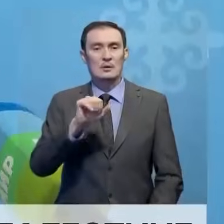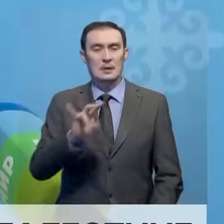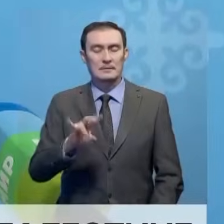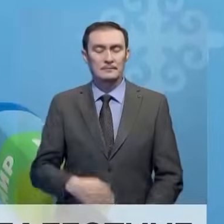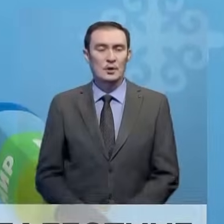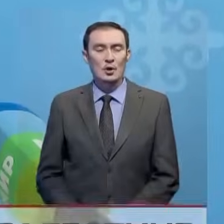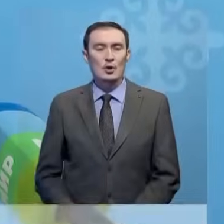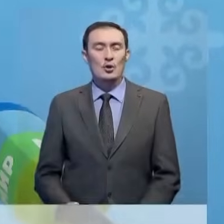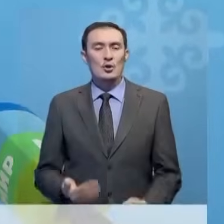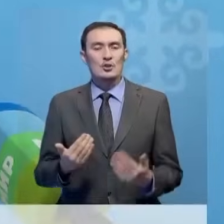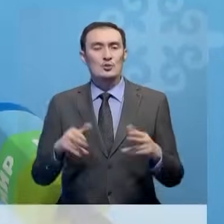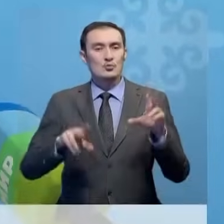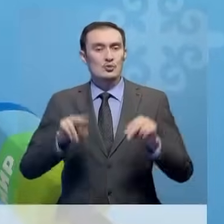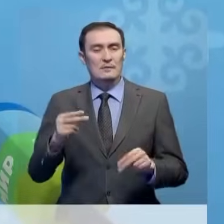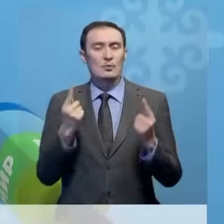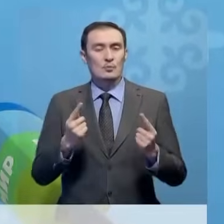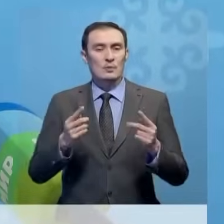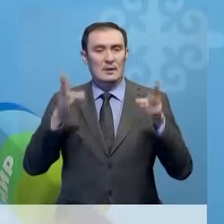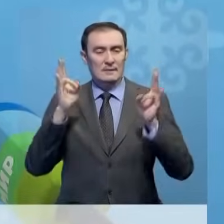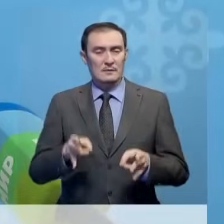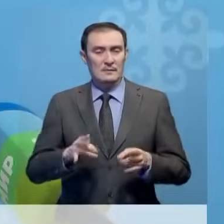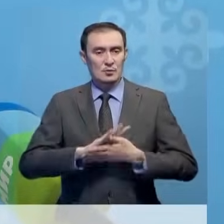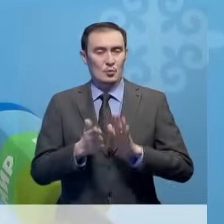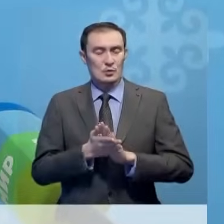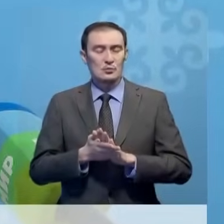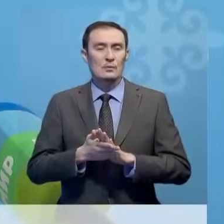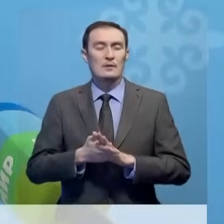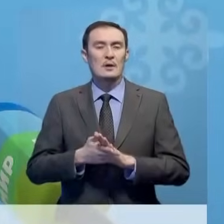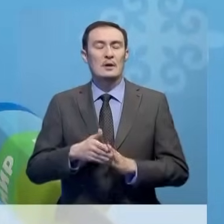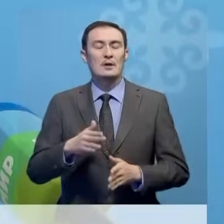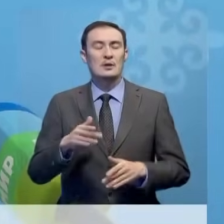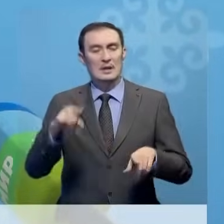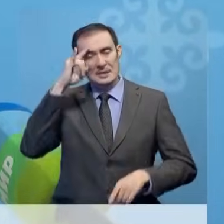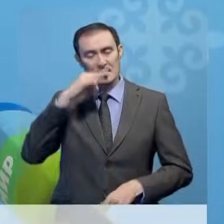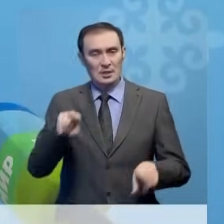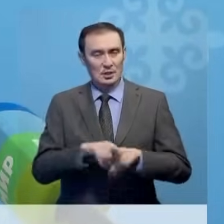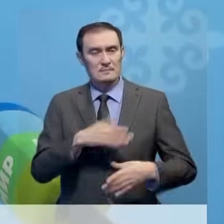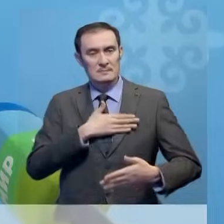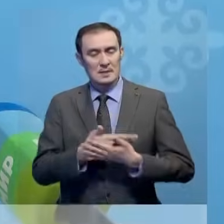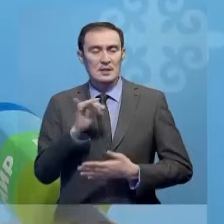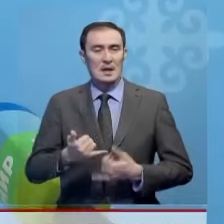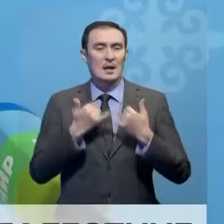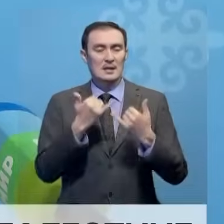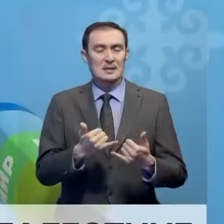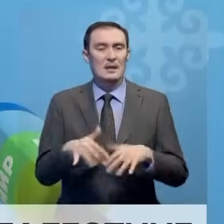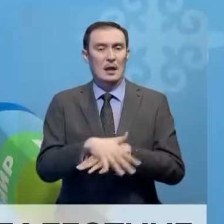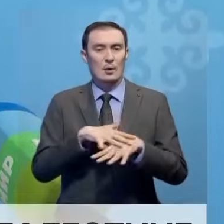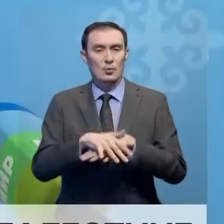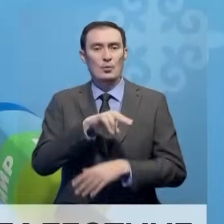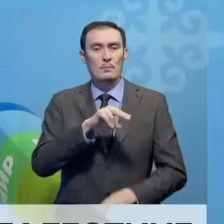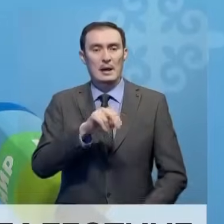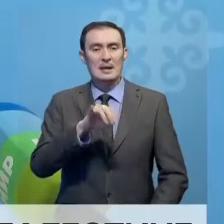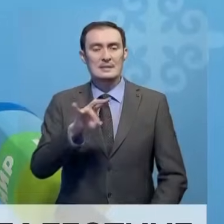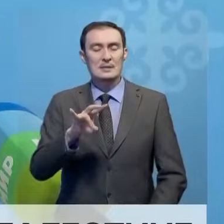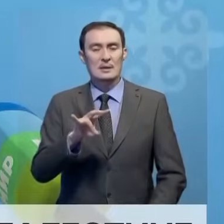Учитывая катастрофическую гуманитарную ситуацию в секторе Газа, Казахстан также решил не оставаться в стороне и оказать палестинскому народу